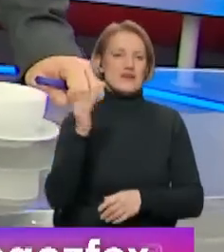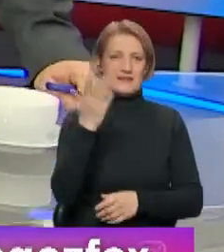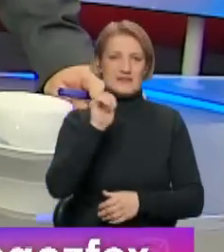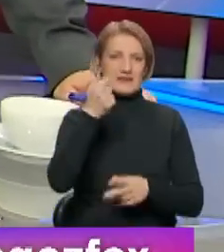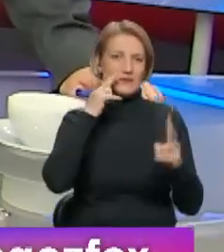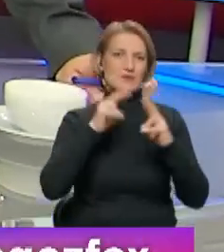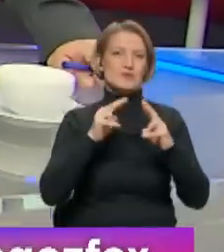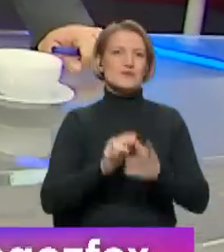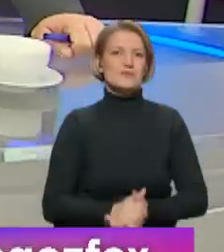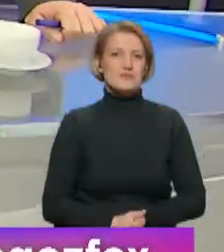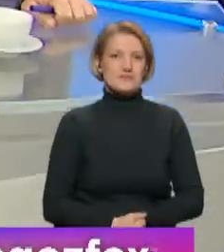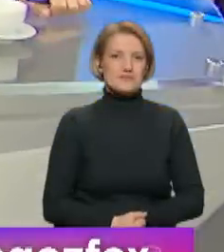Yarın sabah görüşürüz